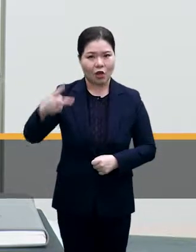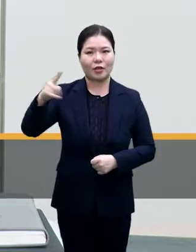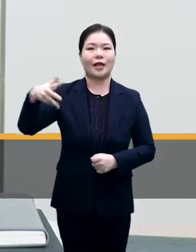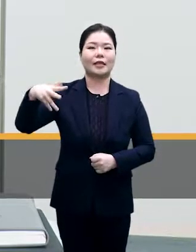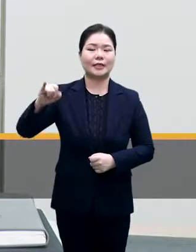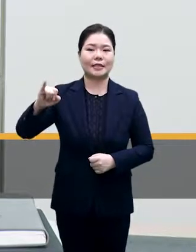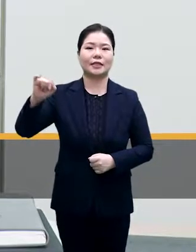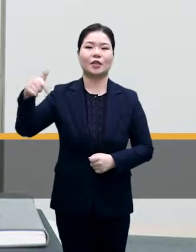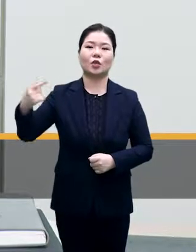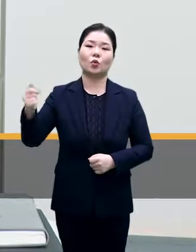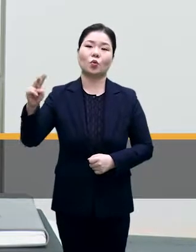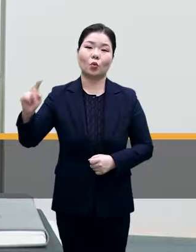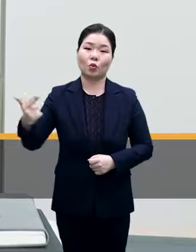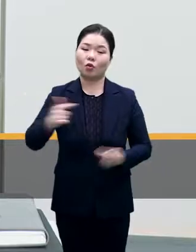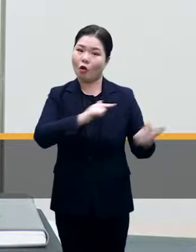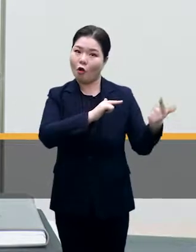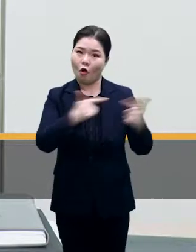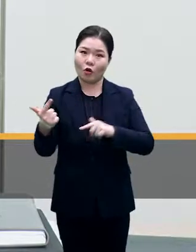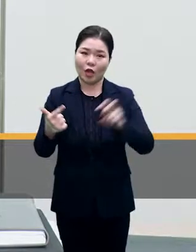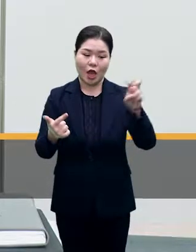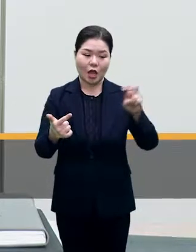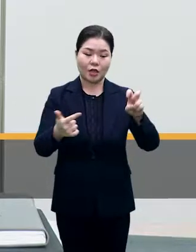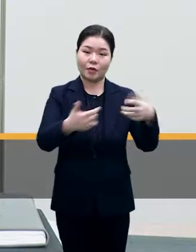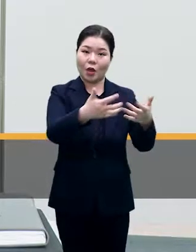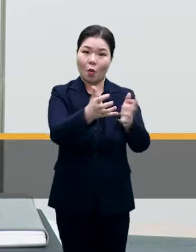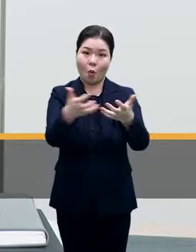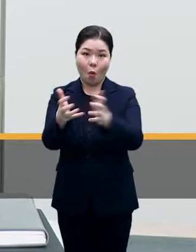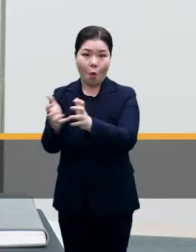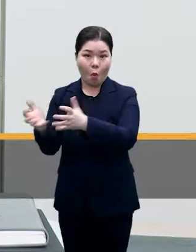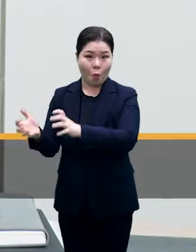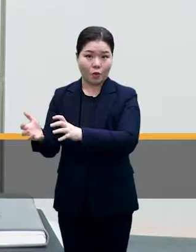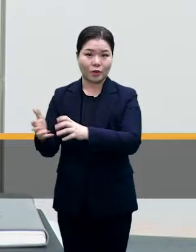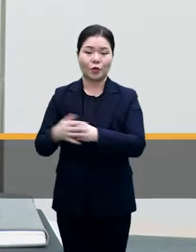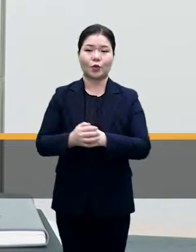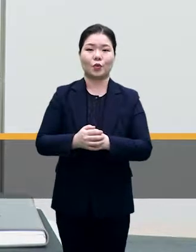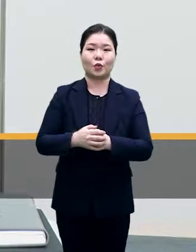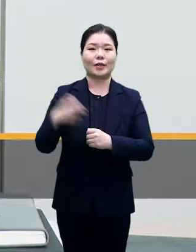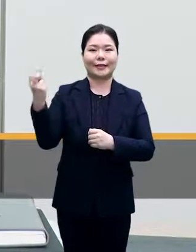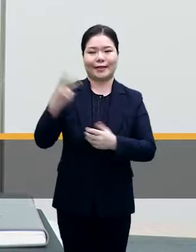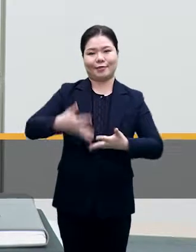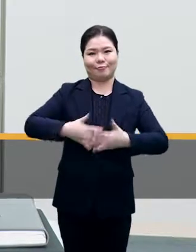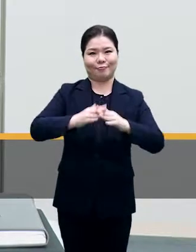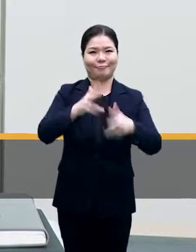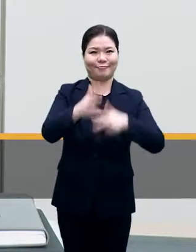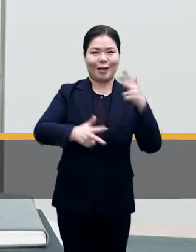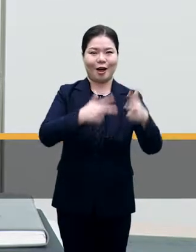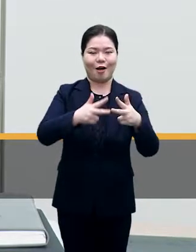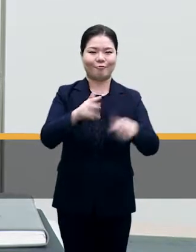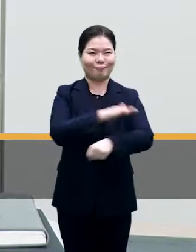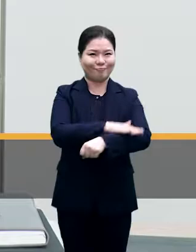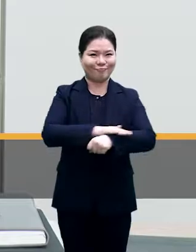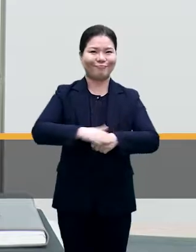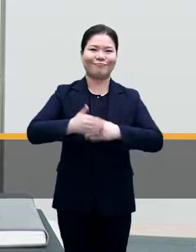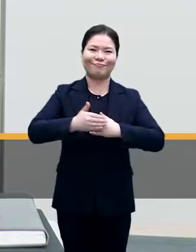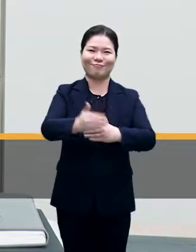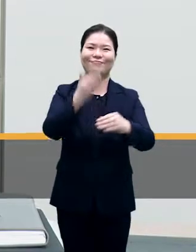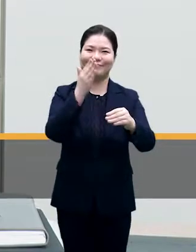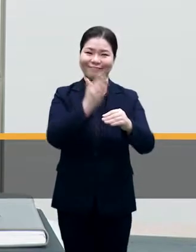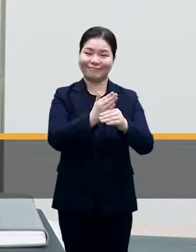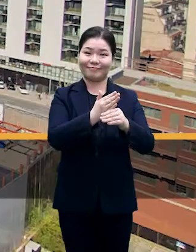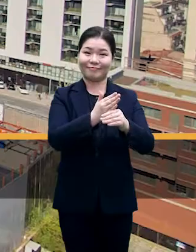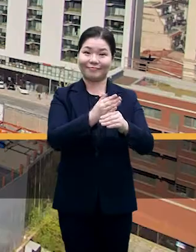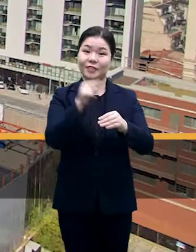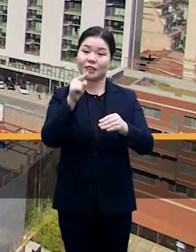삼성, 대치, 논현동 등 20여 개의 단지에서도 재건축 사업이 활발하게 진행되고